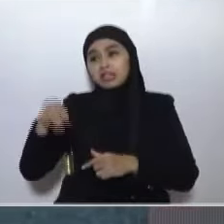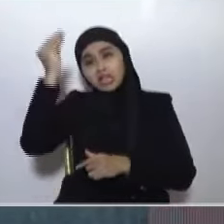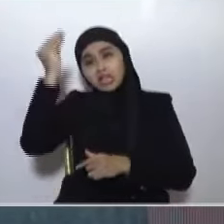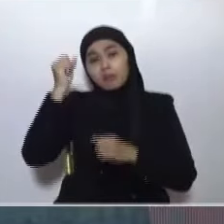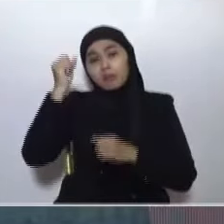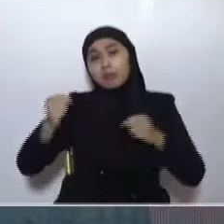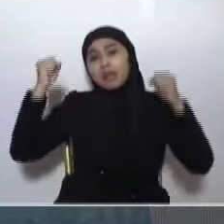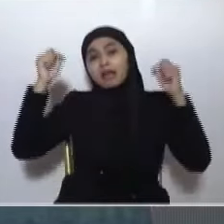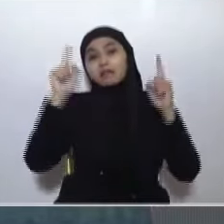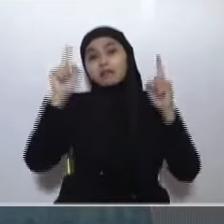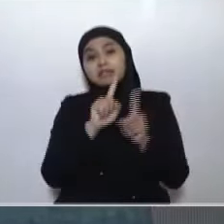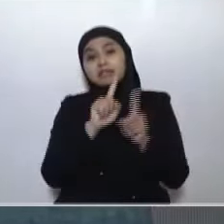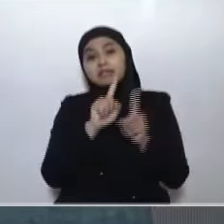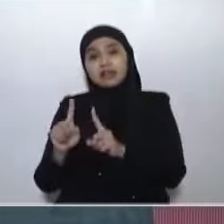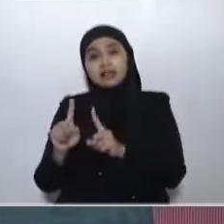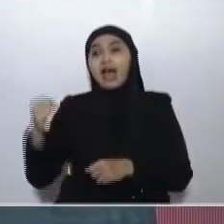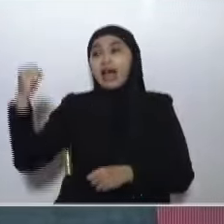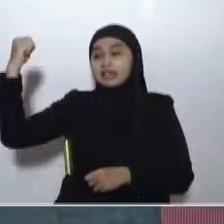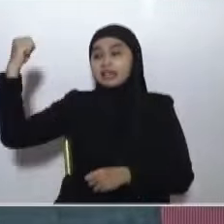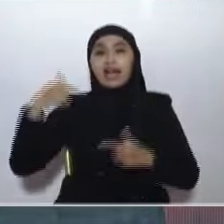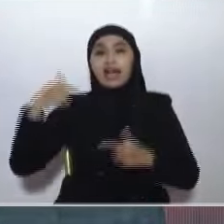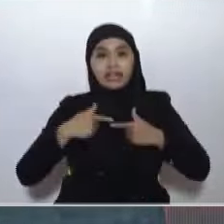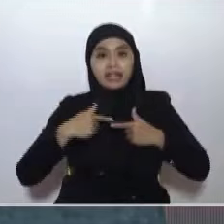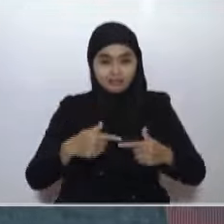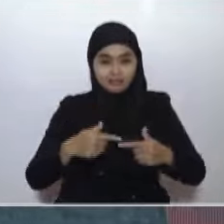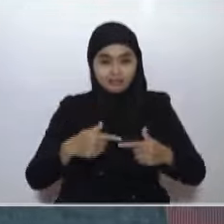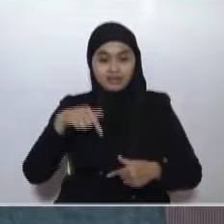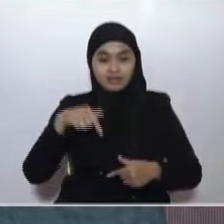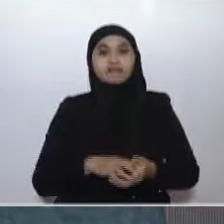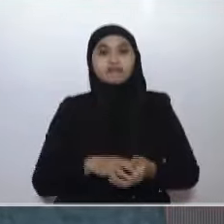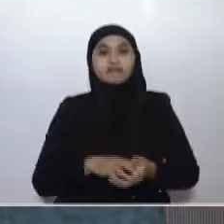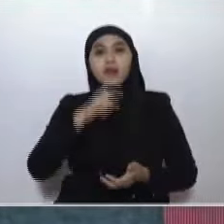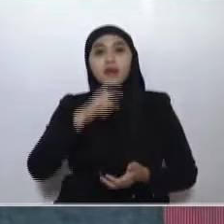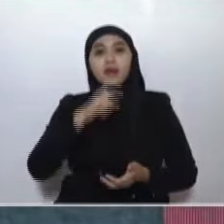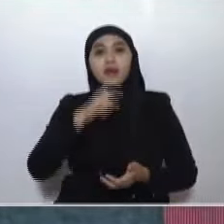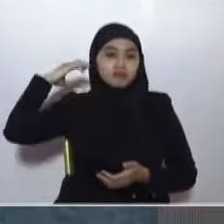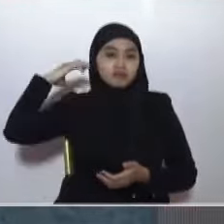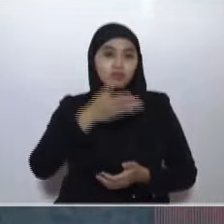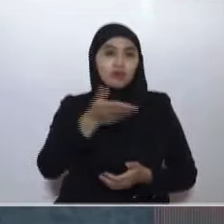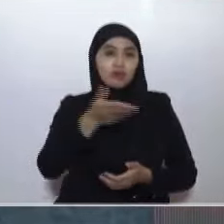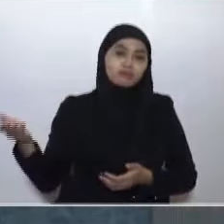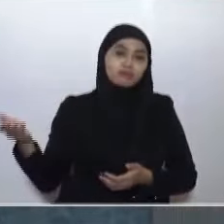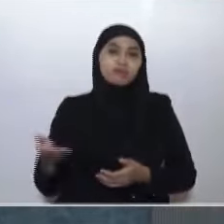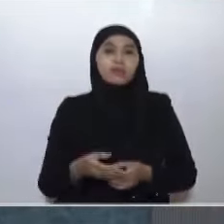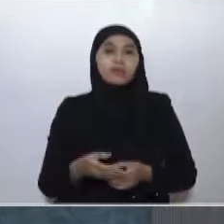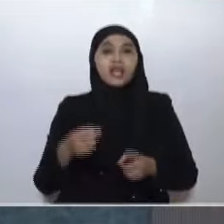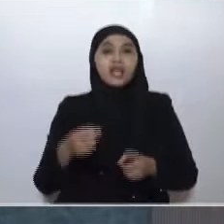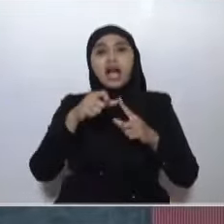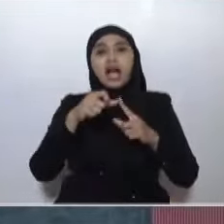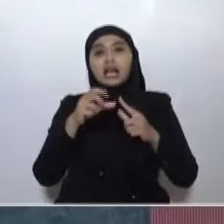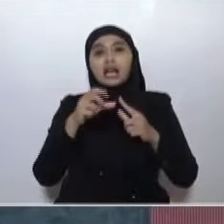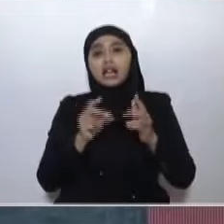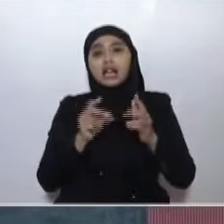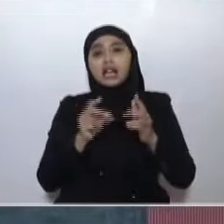dari pasangan Andika Hendi Bapak Ibu sekalian Bung Karno perah mengatakan perjuanganku lebih mudah karena